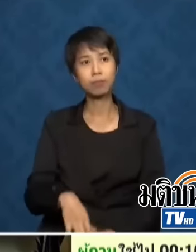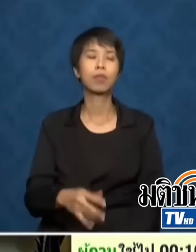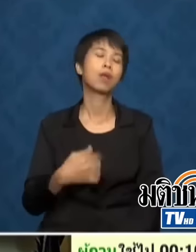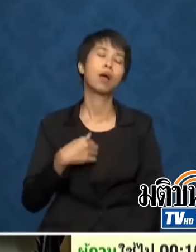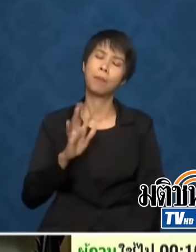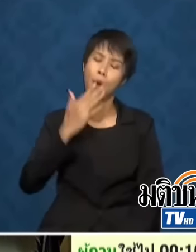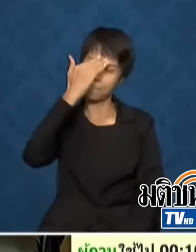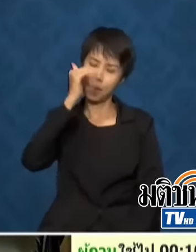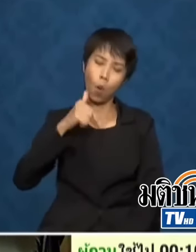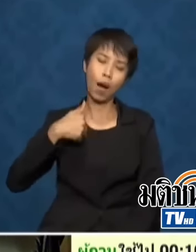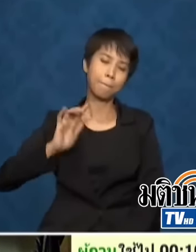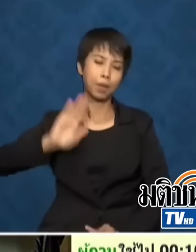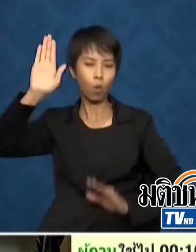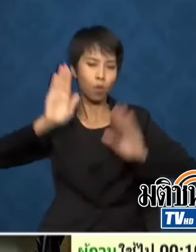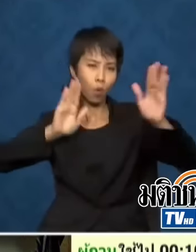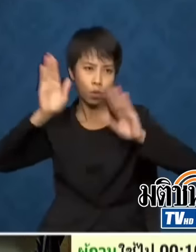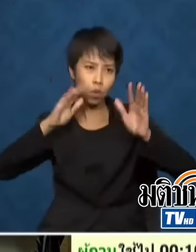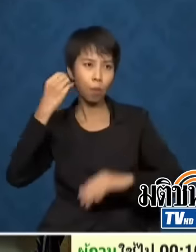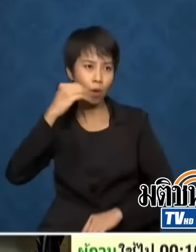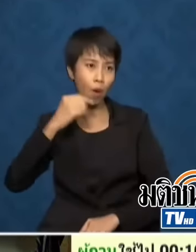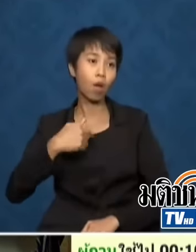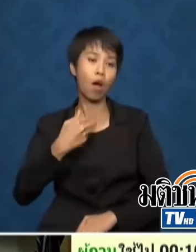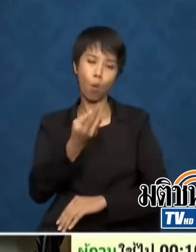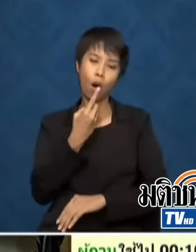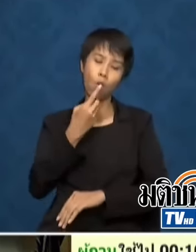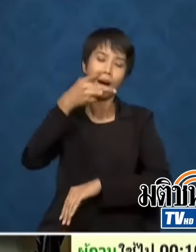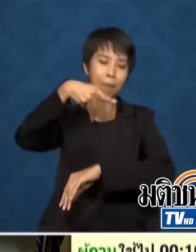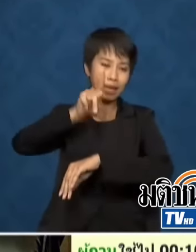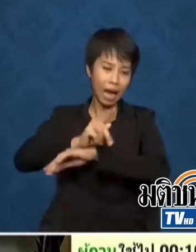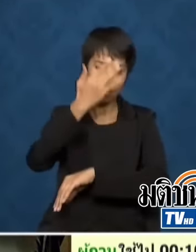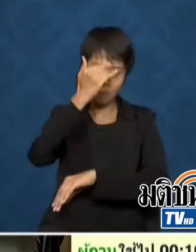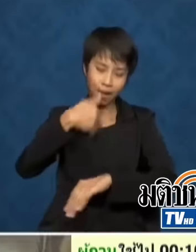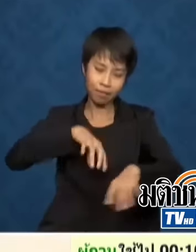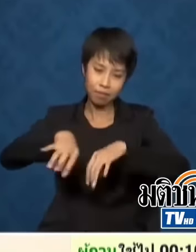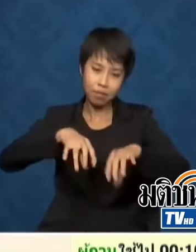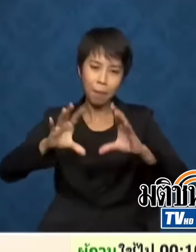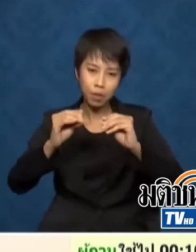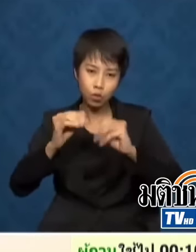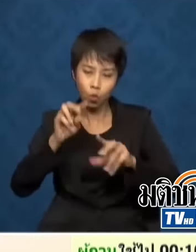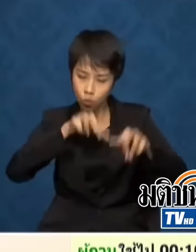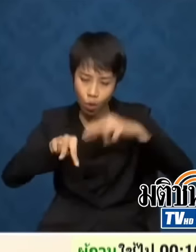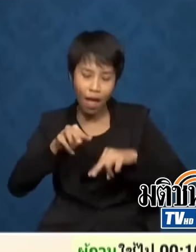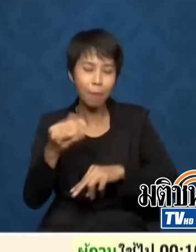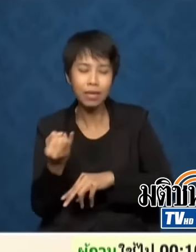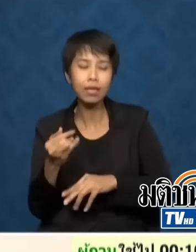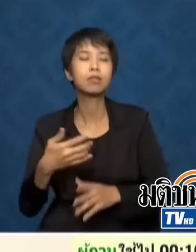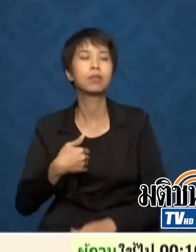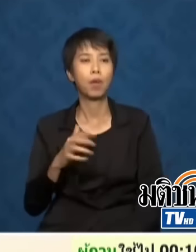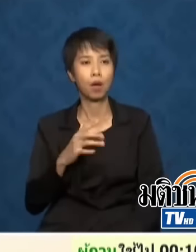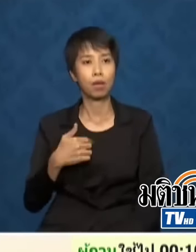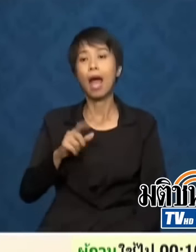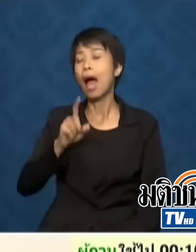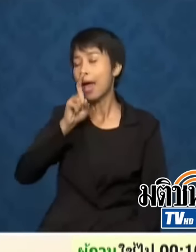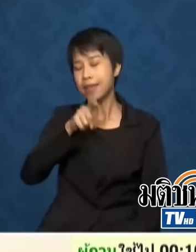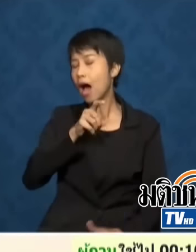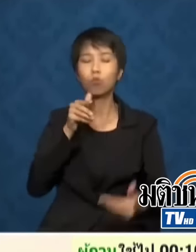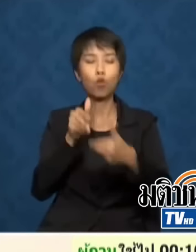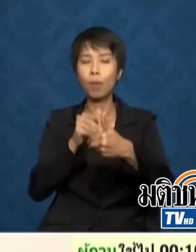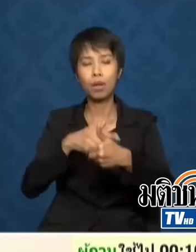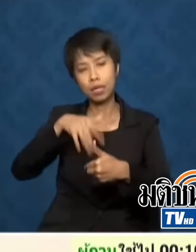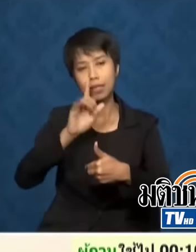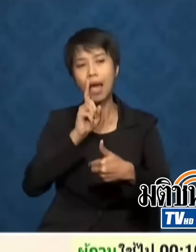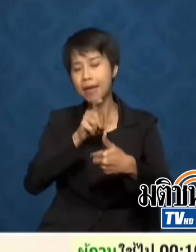งอีกทำให้ประธานควบคุมไม่ได้ผมไม่อนุญาตครับท่านถามได้ครับถามได้เ